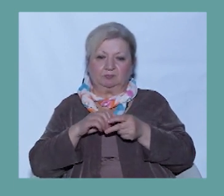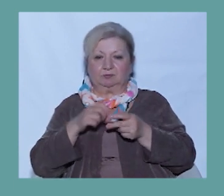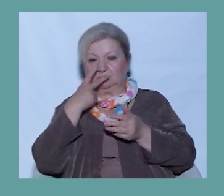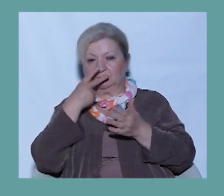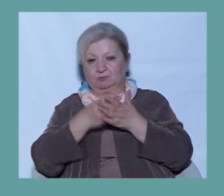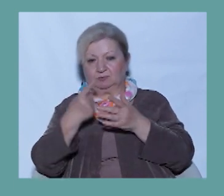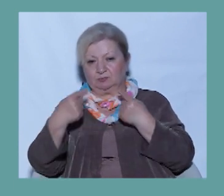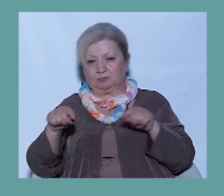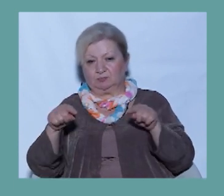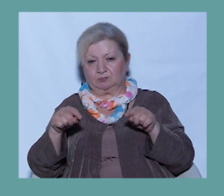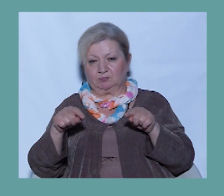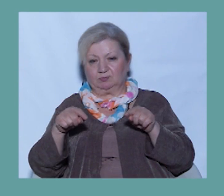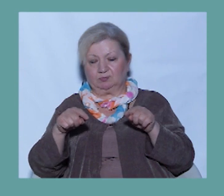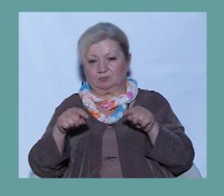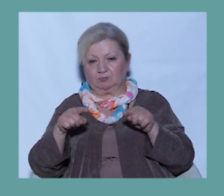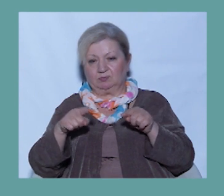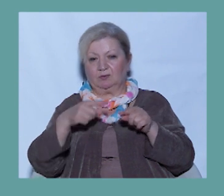ახ შევხედოთ სხვა